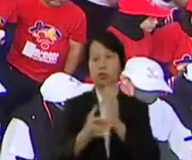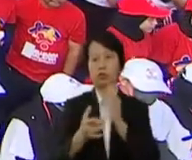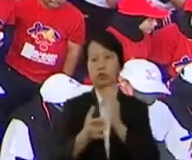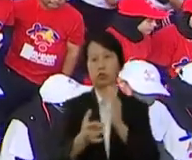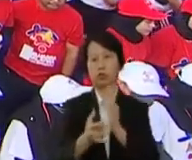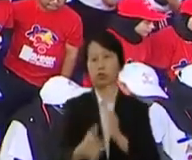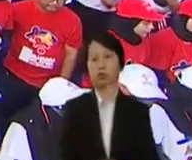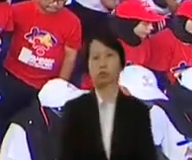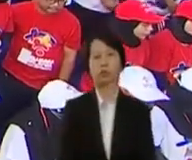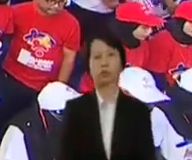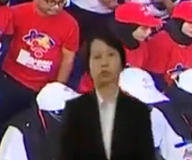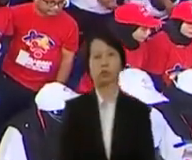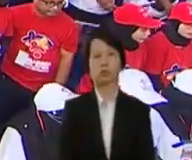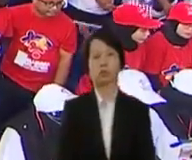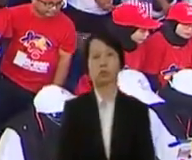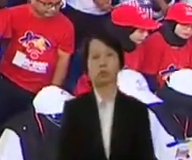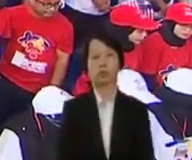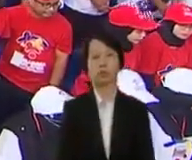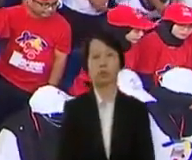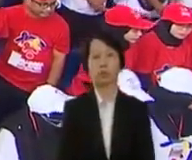moden.